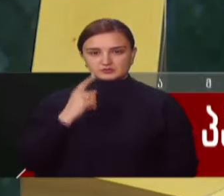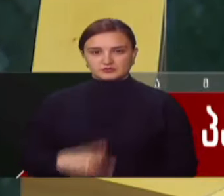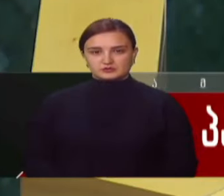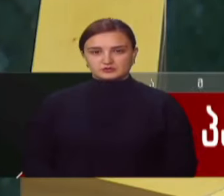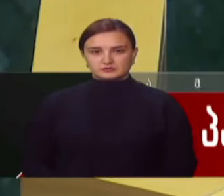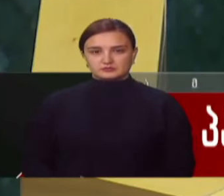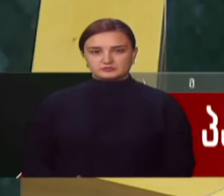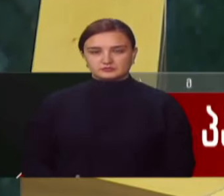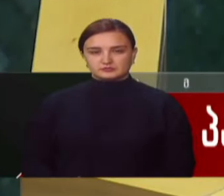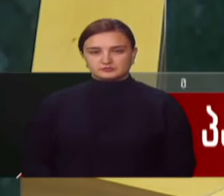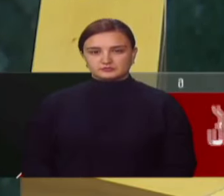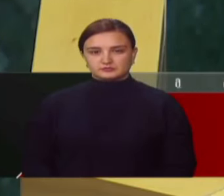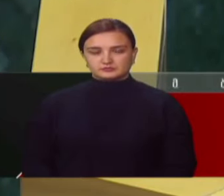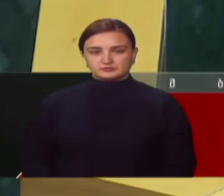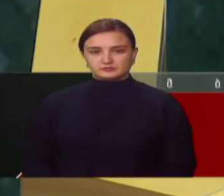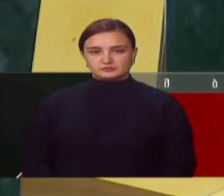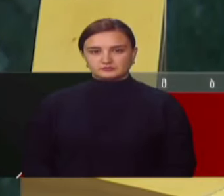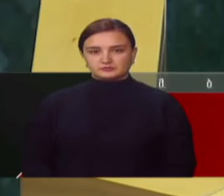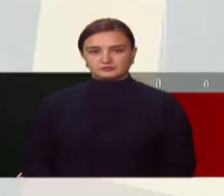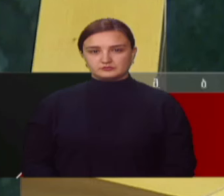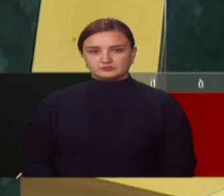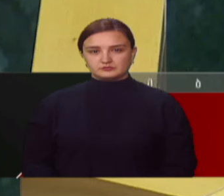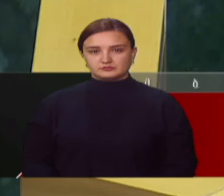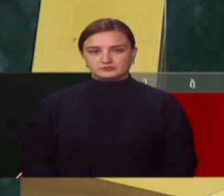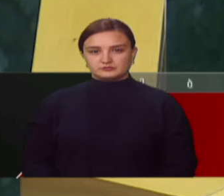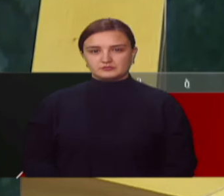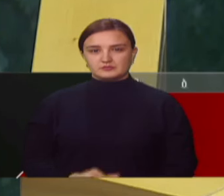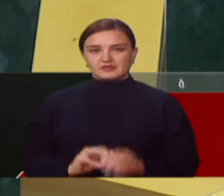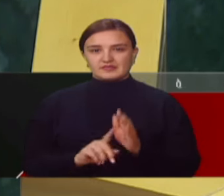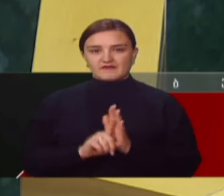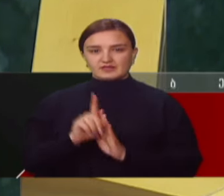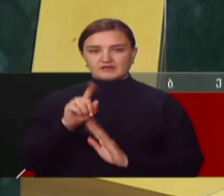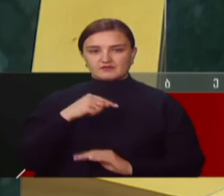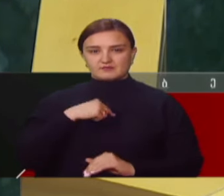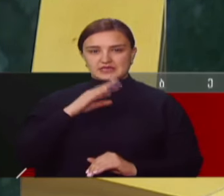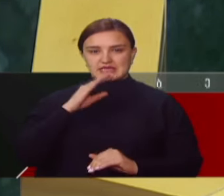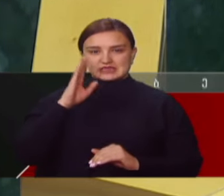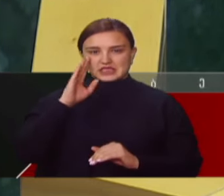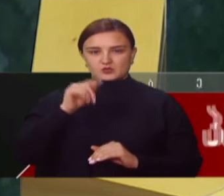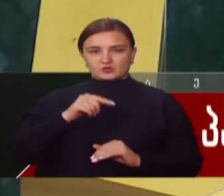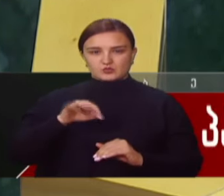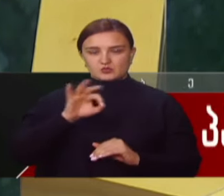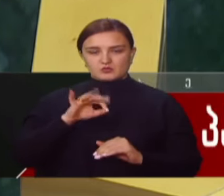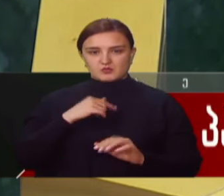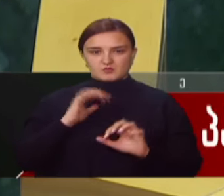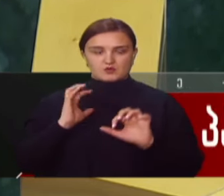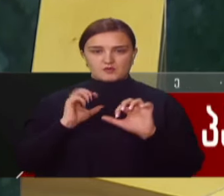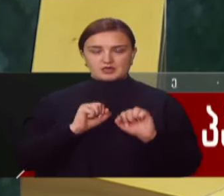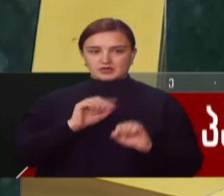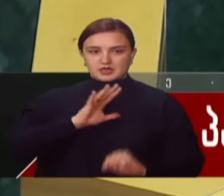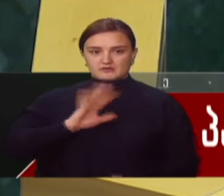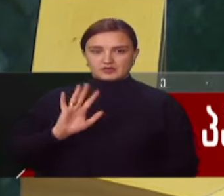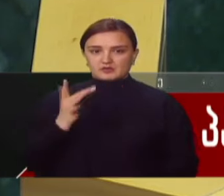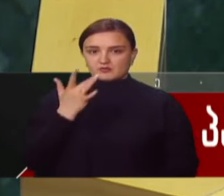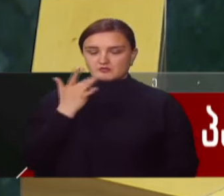Მე თავიდანვე არ ვიყავი გენდერული კვოტების მომხრე, თუმცა მეგობრებო, პოლიტიკური ველი, მათ